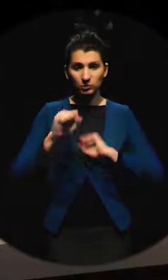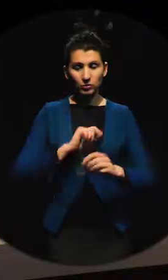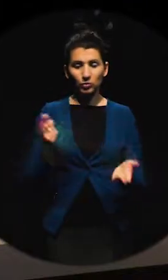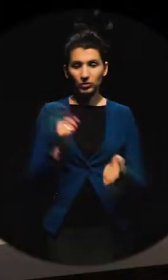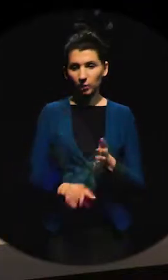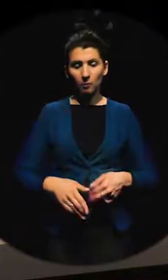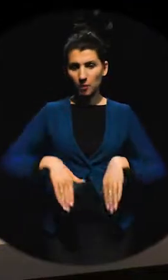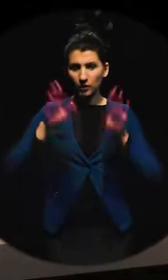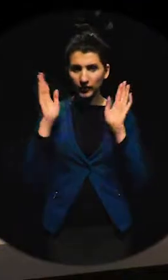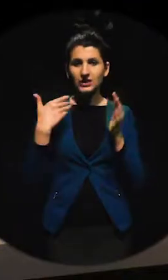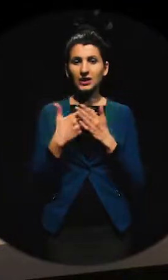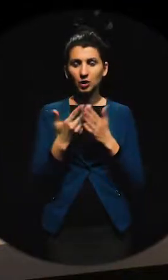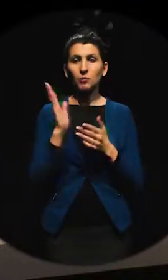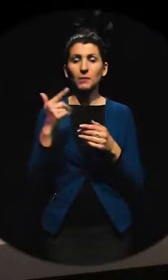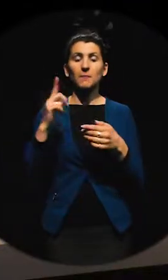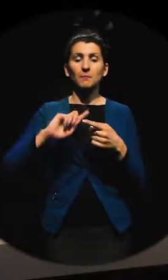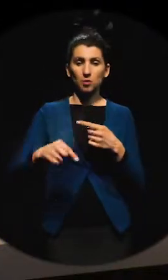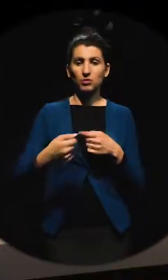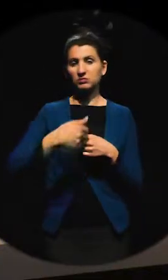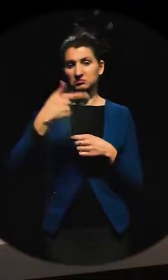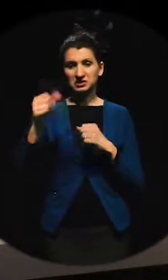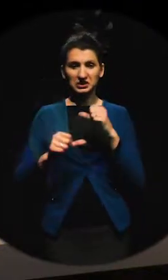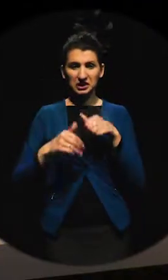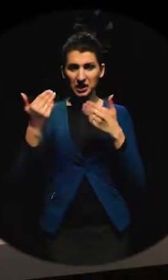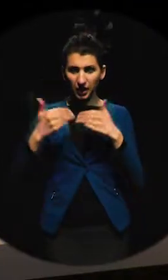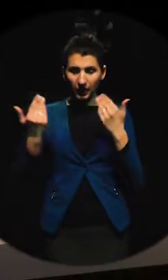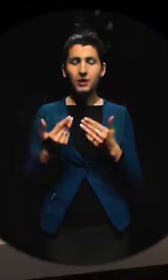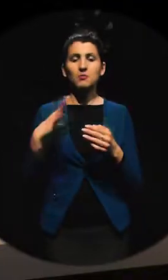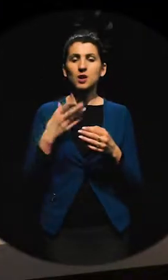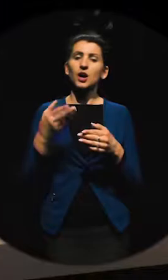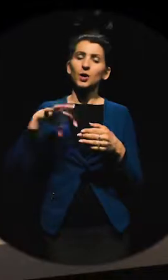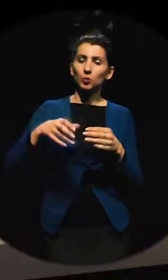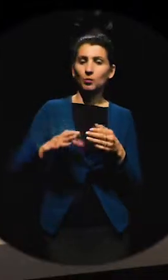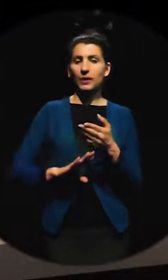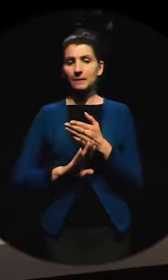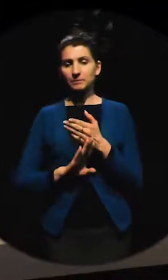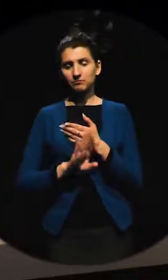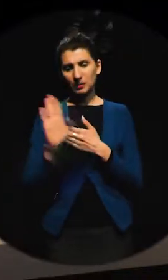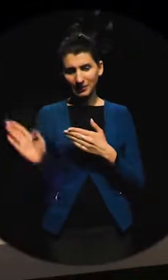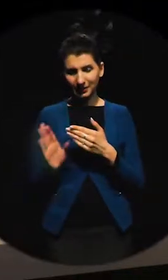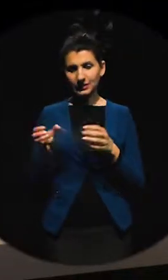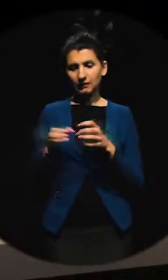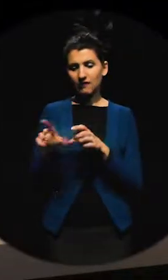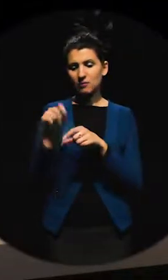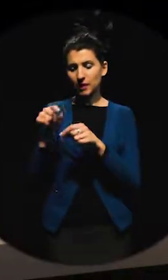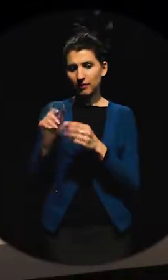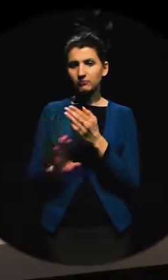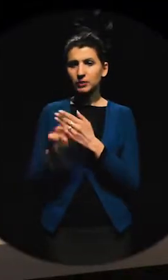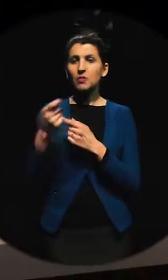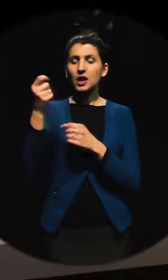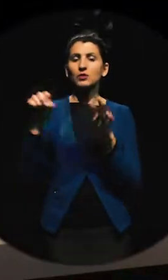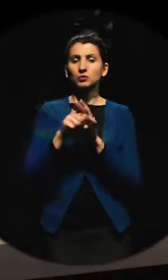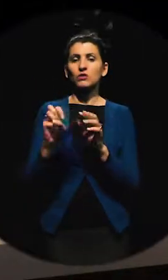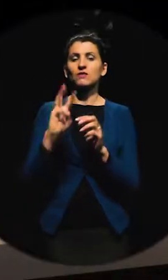grupa reprezentantów, która udała się do Waszyngtonu, próbując bezpośredniego nacisku na władze w Waszyngtonie i rzeczywiście udało